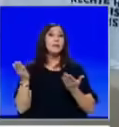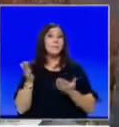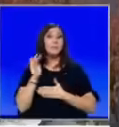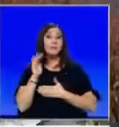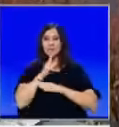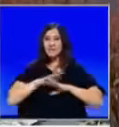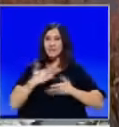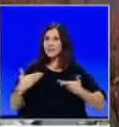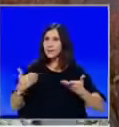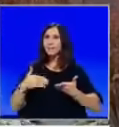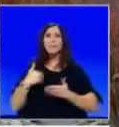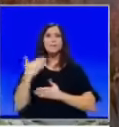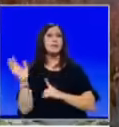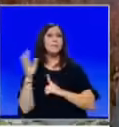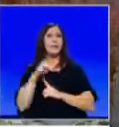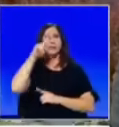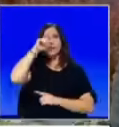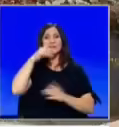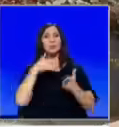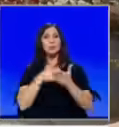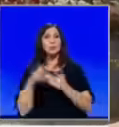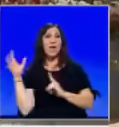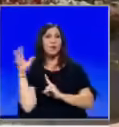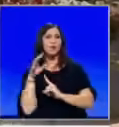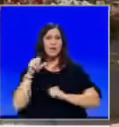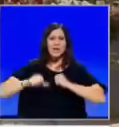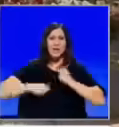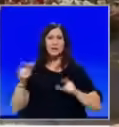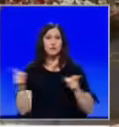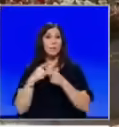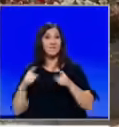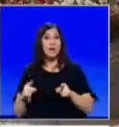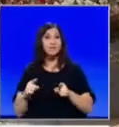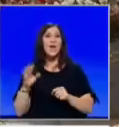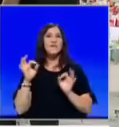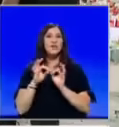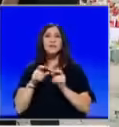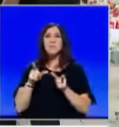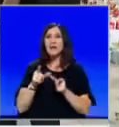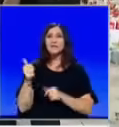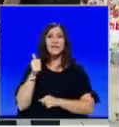ние. След нападението германската опозиция атакува яростно управляващите. Фридрих Мерц, лидер на